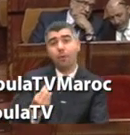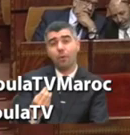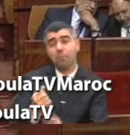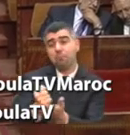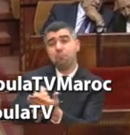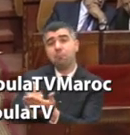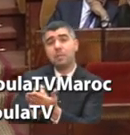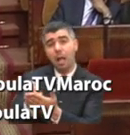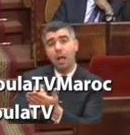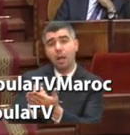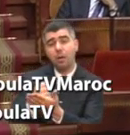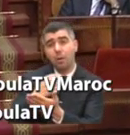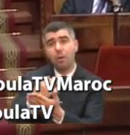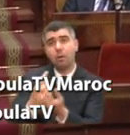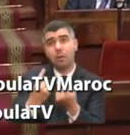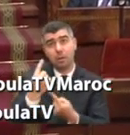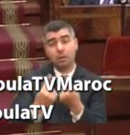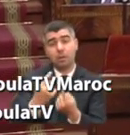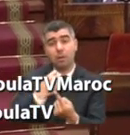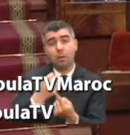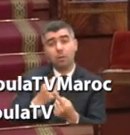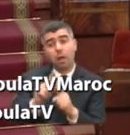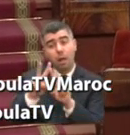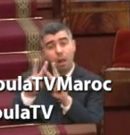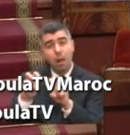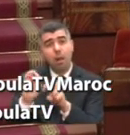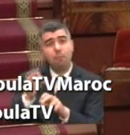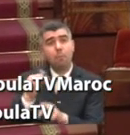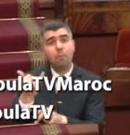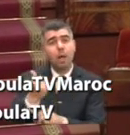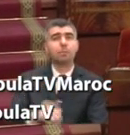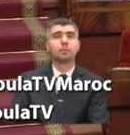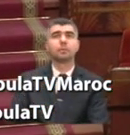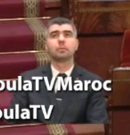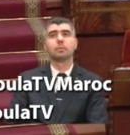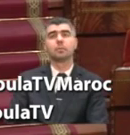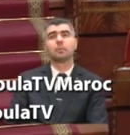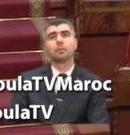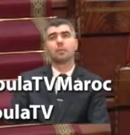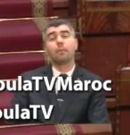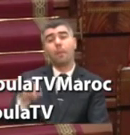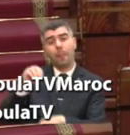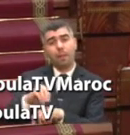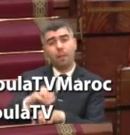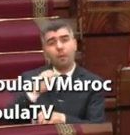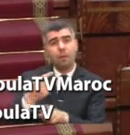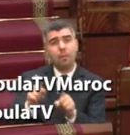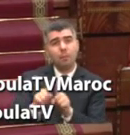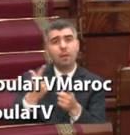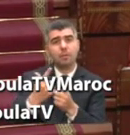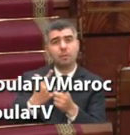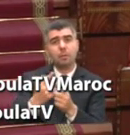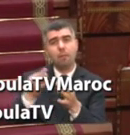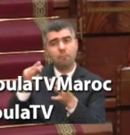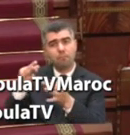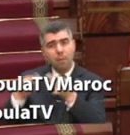امتحان استشهاري ديال السادس، ومزيان تبحثوا في هذا الموضوع. بالنسبة للمقاربة الجنائية هي مهمة